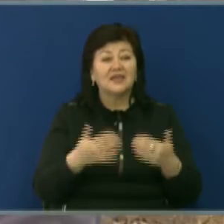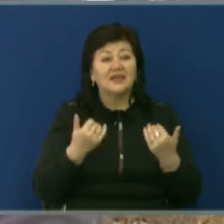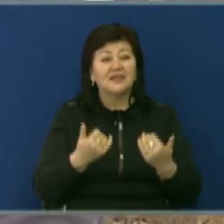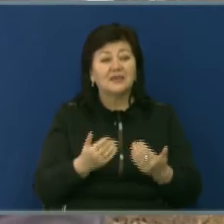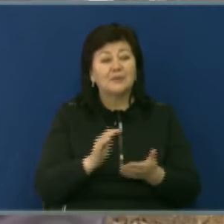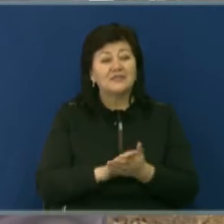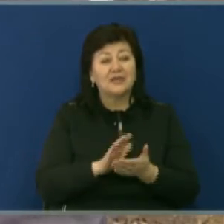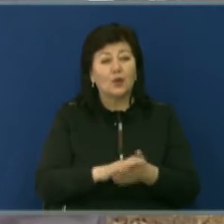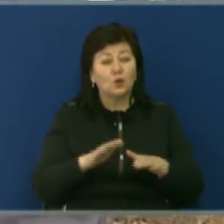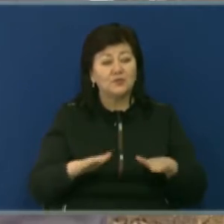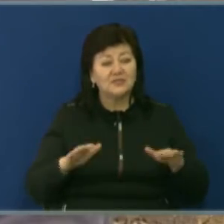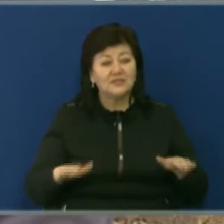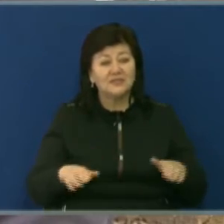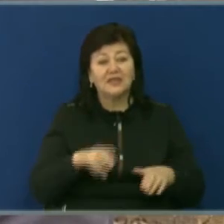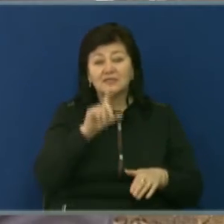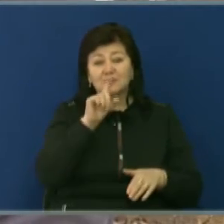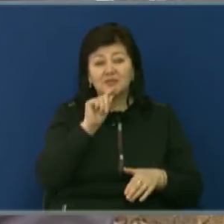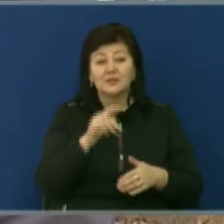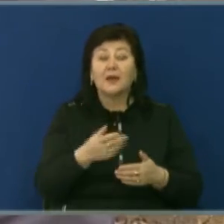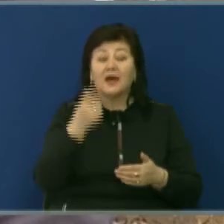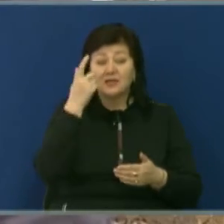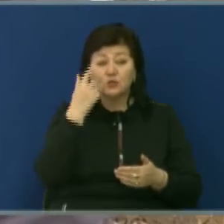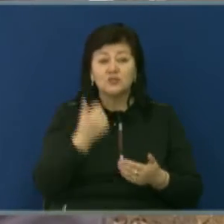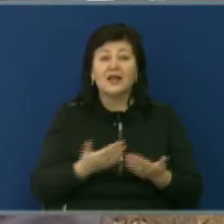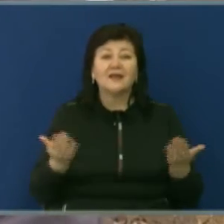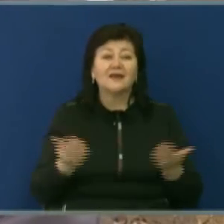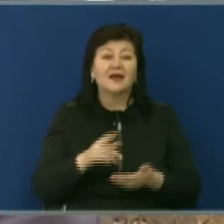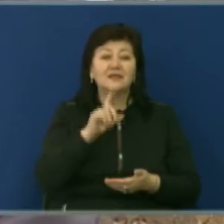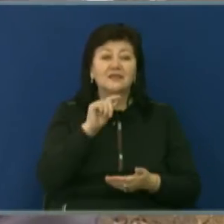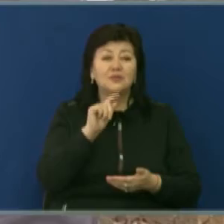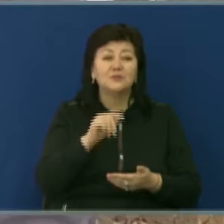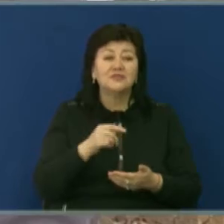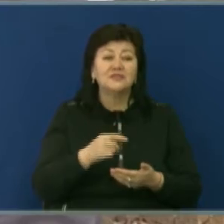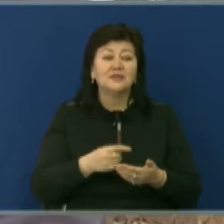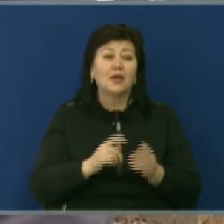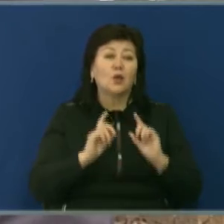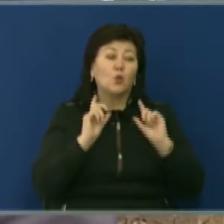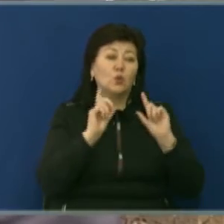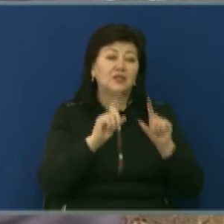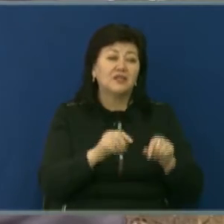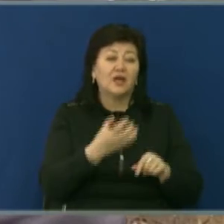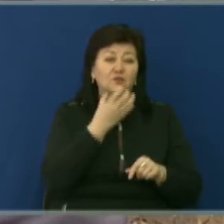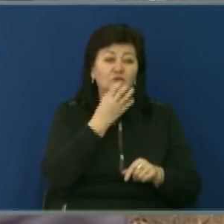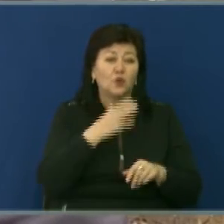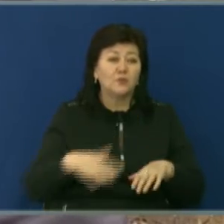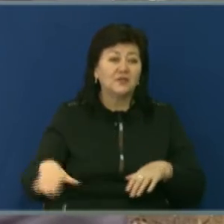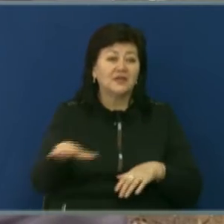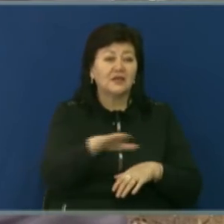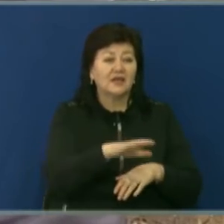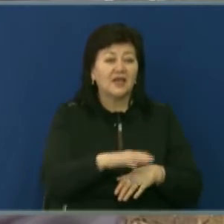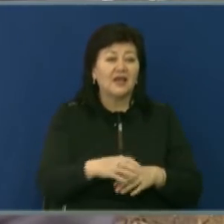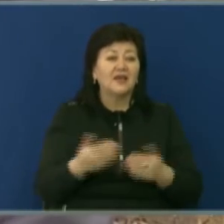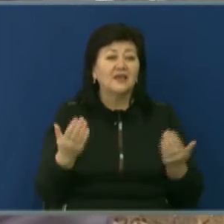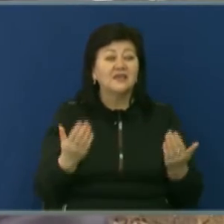құстармен таныстыру. Олар бізде қандай құстар қыстайтынын, қай құстардың жылы жақтарға ұшатынын біледі. Құстардың адам өміріндегі